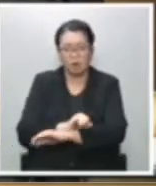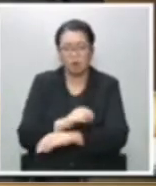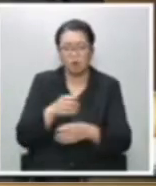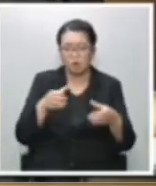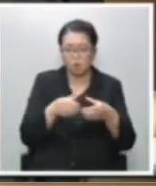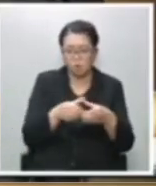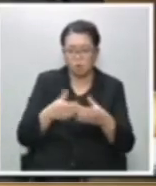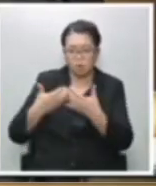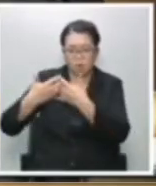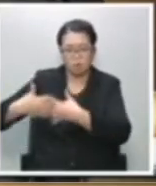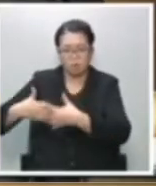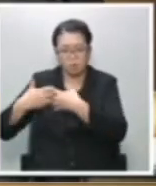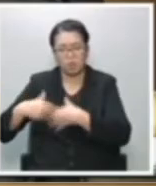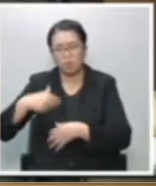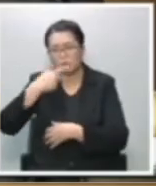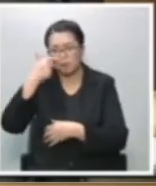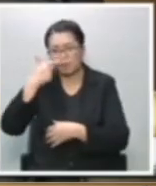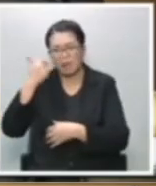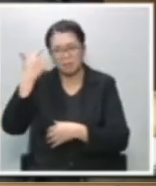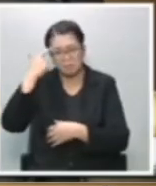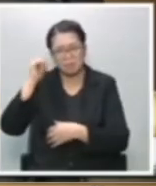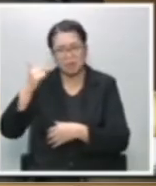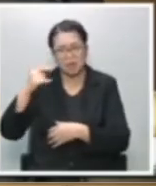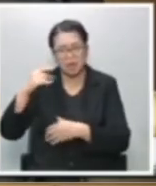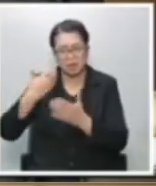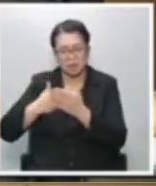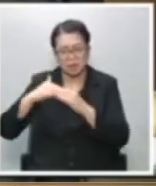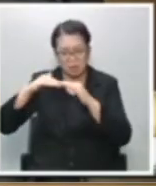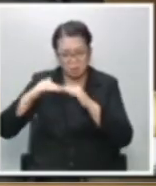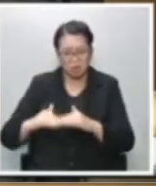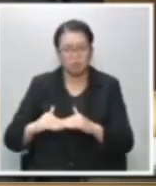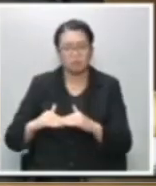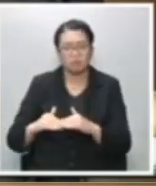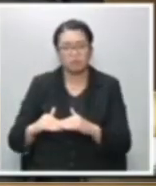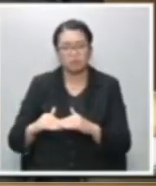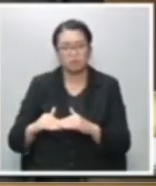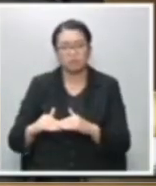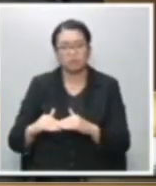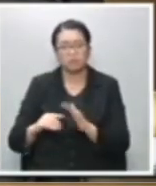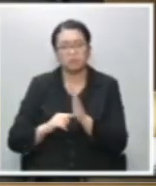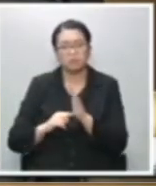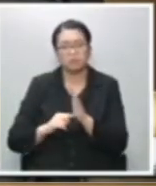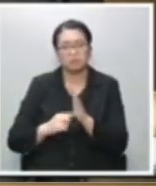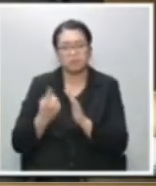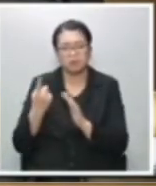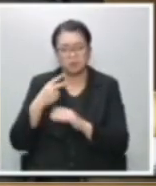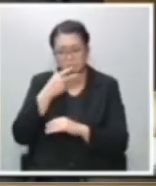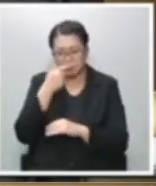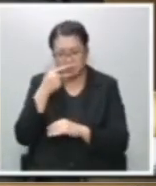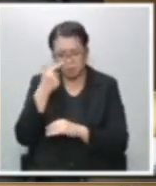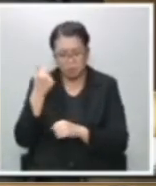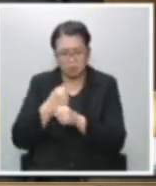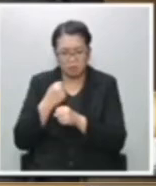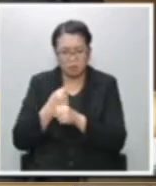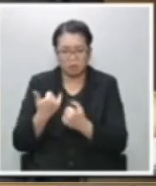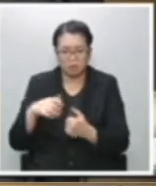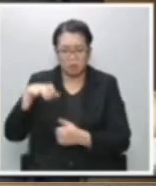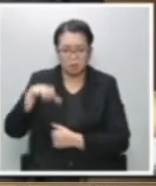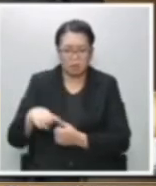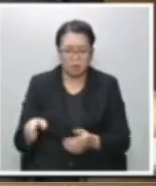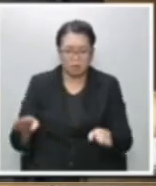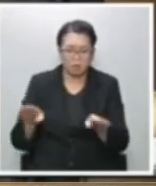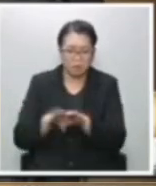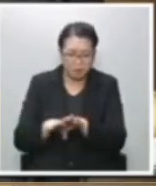งน้ำตาลบอกอาจจะต่ำกว่านั้นอีกพอเริ่มทำน้ำตาลกว่าจะปิดโรงกว่าจะประเมินออก